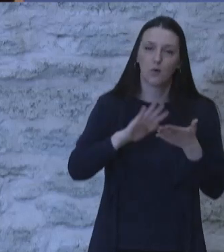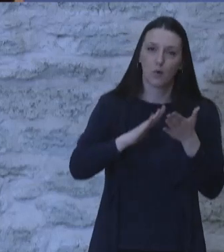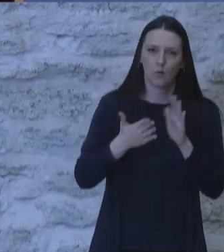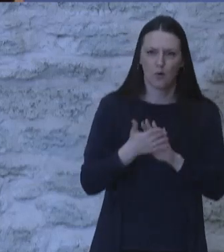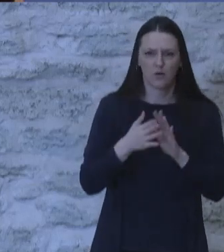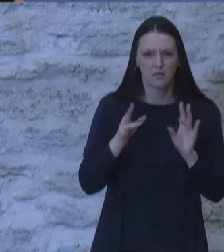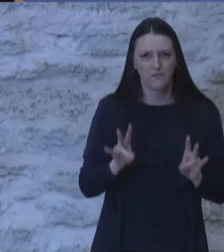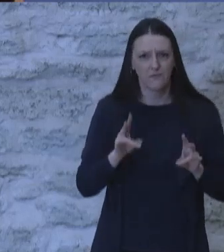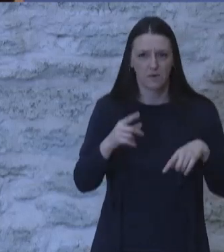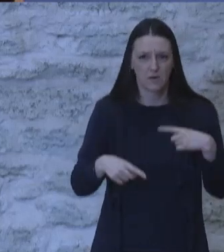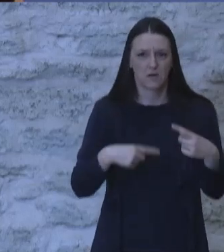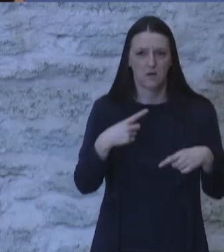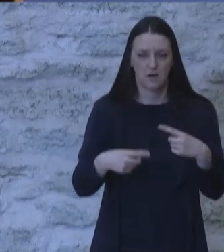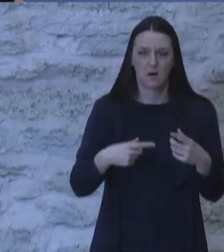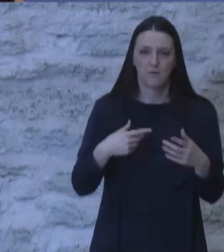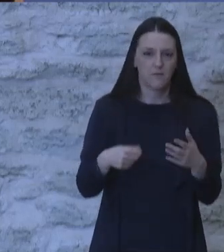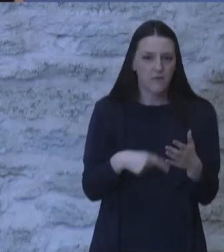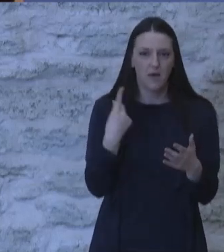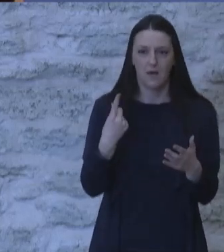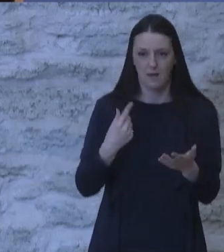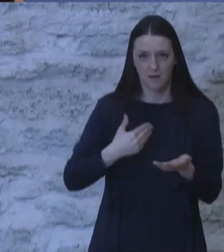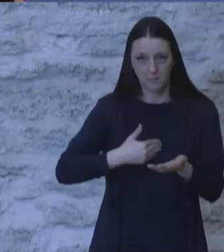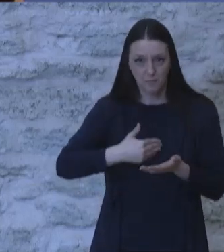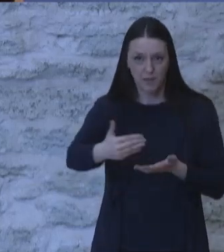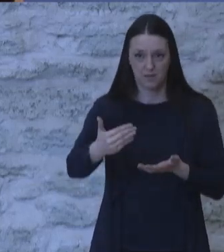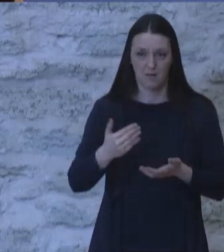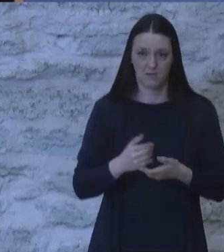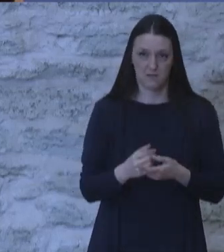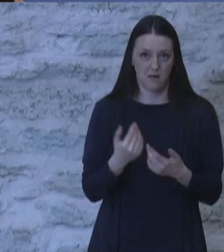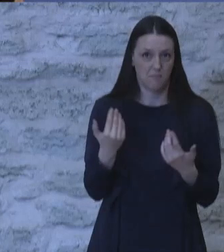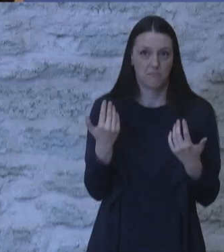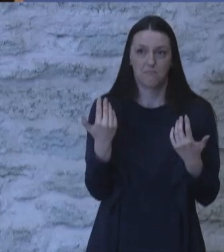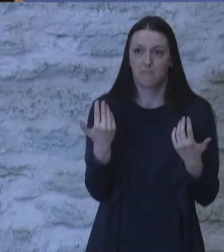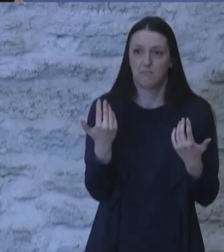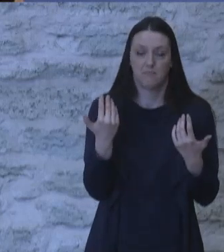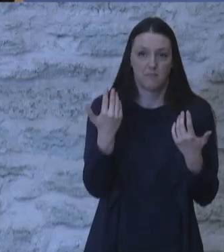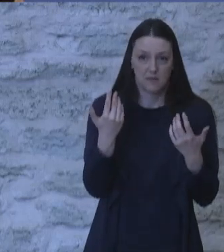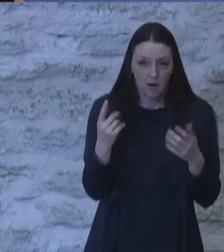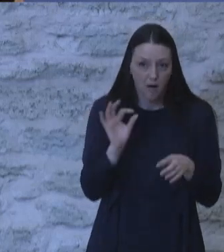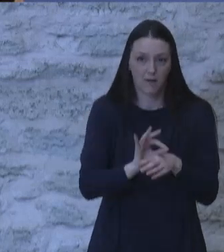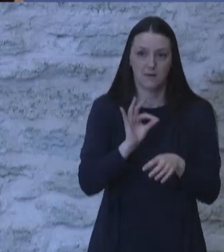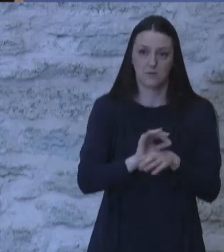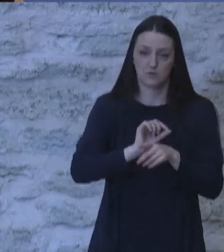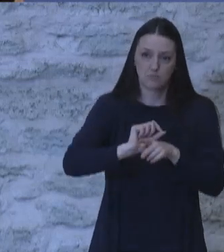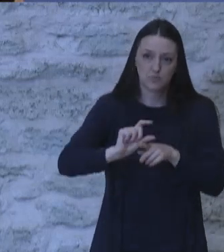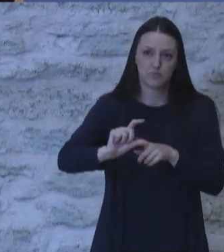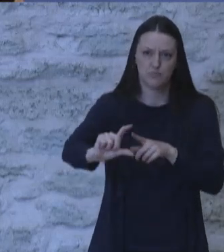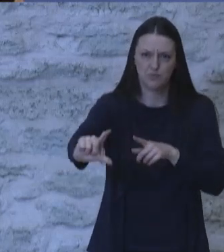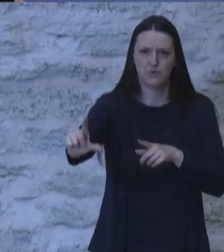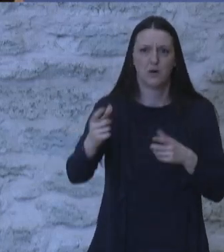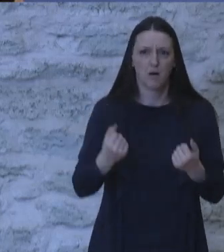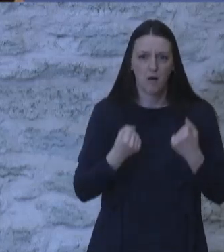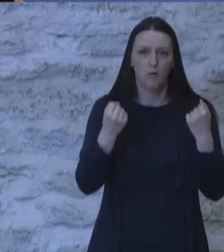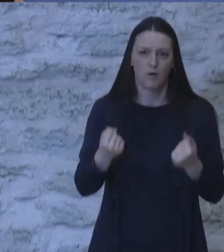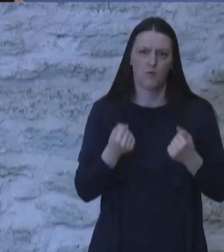selliseks, nii nagu ta on praegu, jätkuvalt ei ole näha haigestumise vähenemist, see kestab